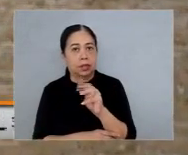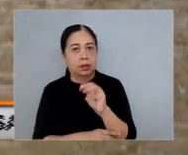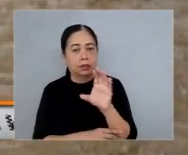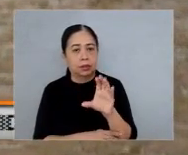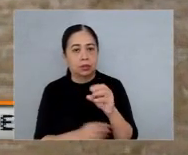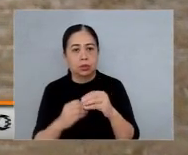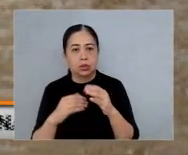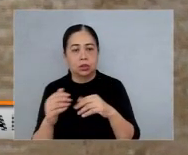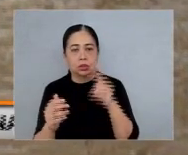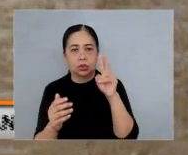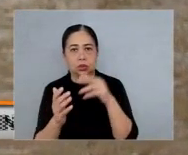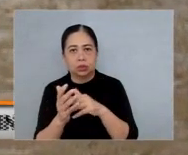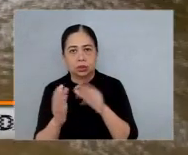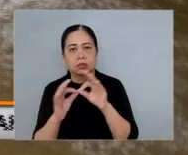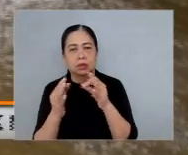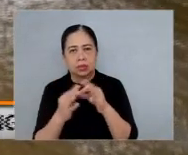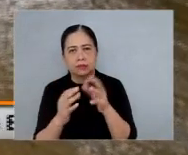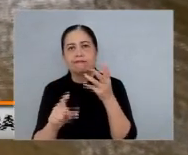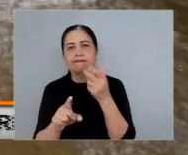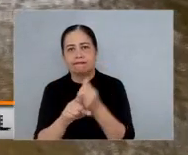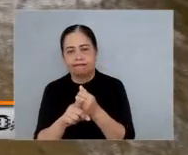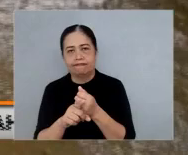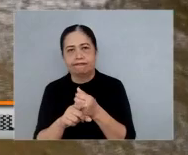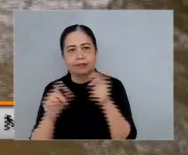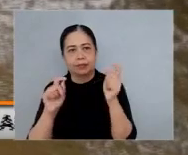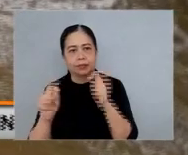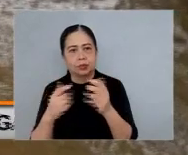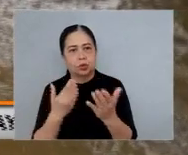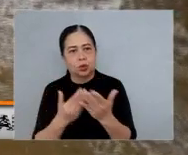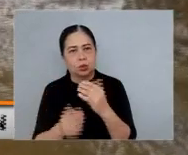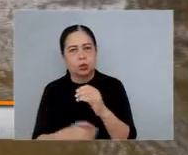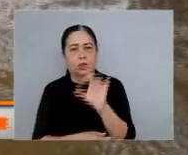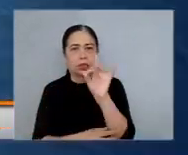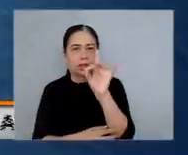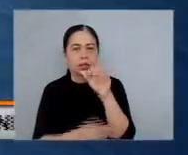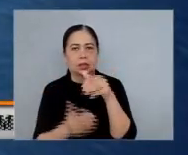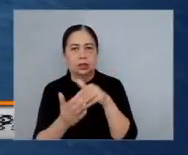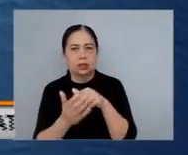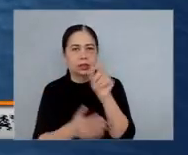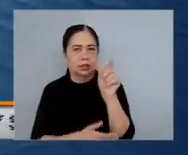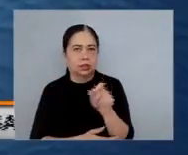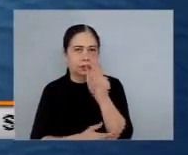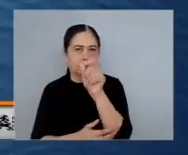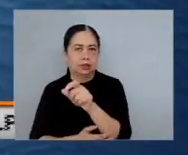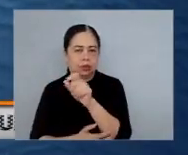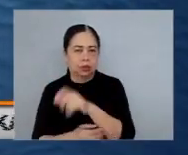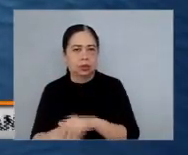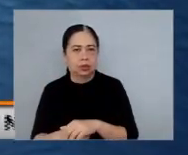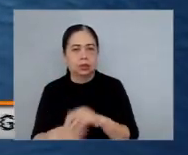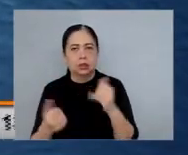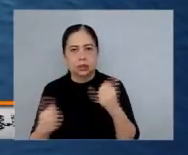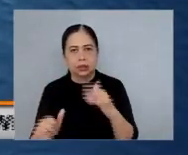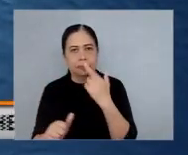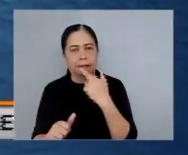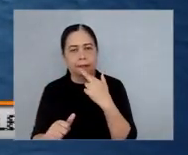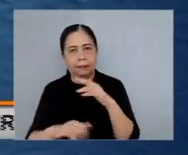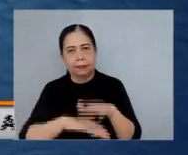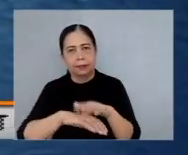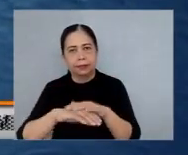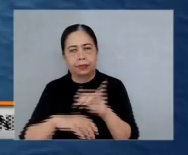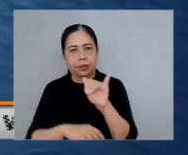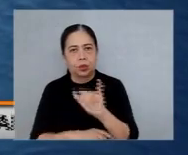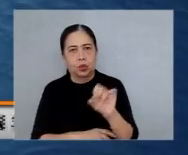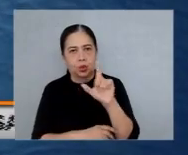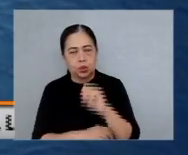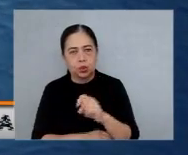2,000 pamil ang apektado katumbas ng halos 8,000 indibidwal nananatiling naka red alert status ang Ilocos